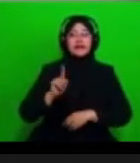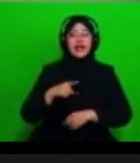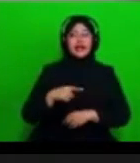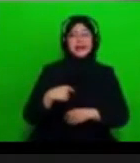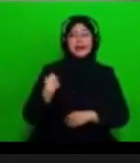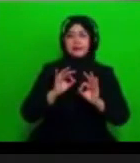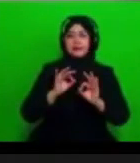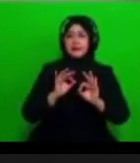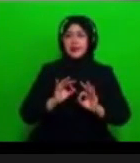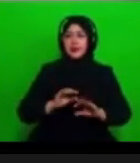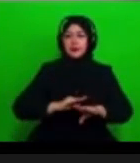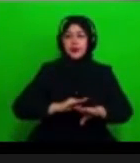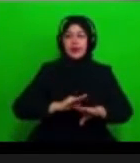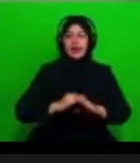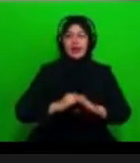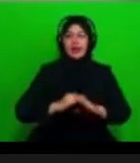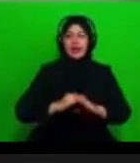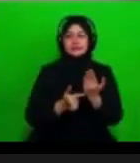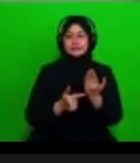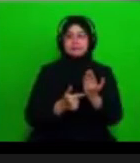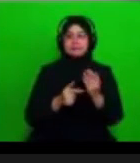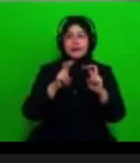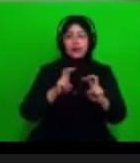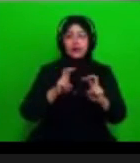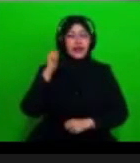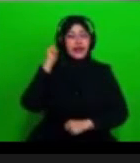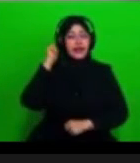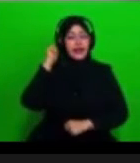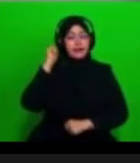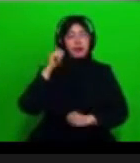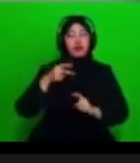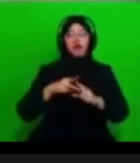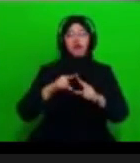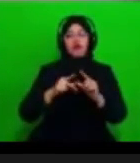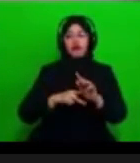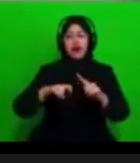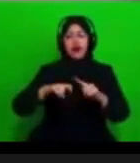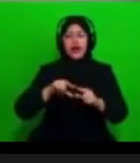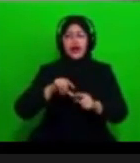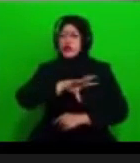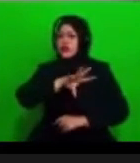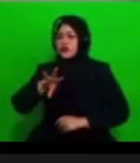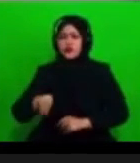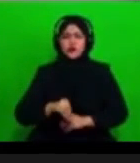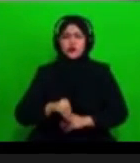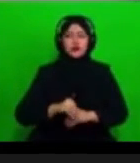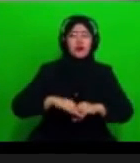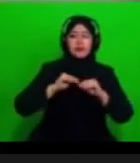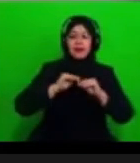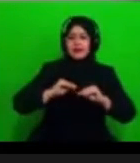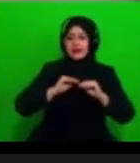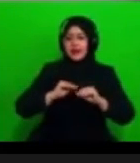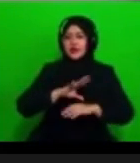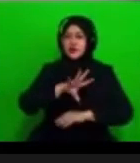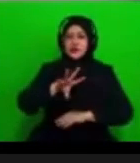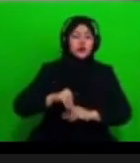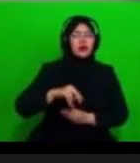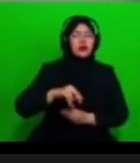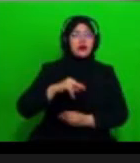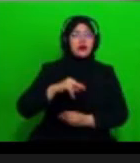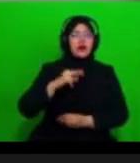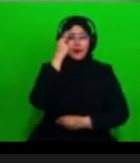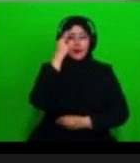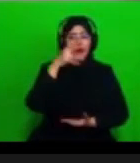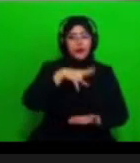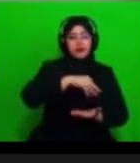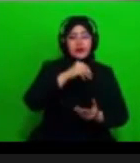Kemendikbudristek Republik Indonesia, Ibu Franka Makarim, dan seluruh Penasihat Dharma Wanita instansi pemerintah pusat